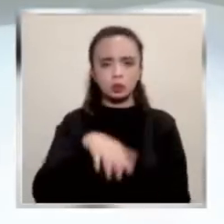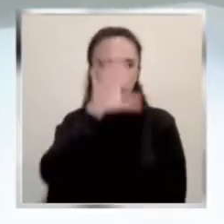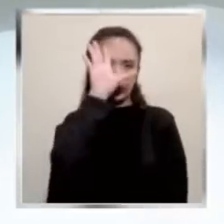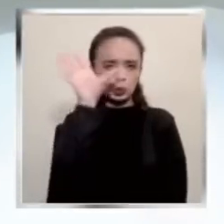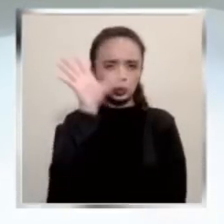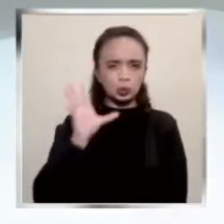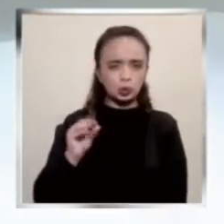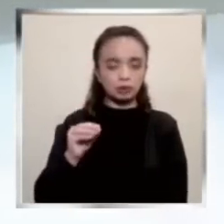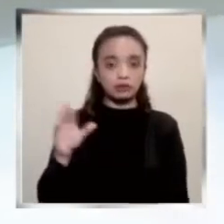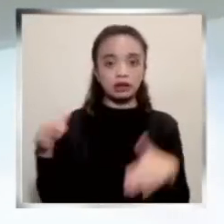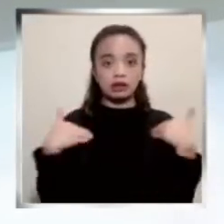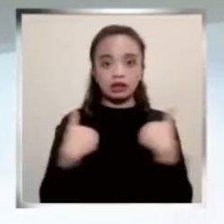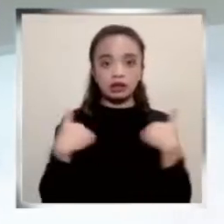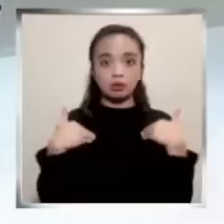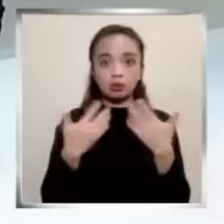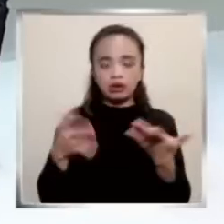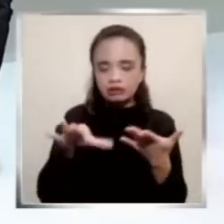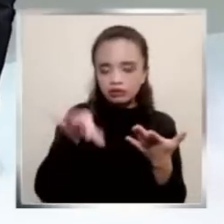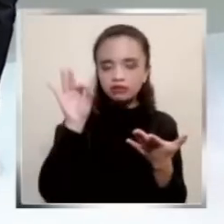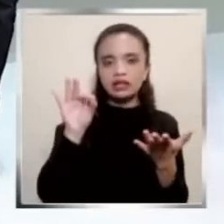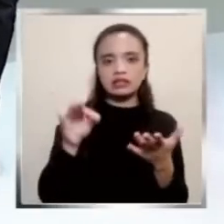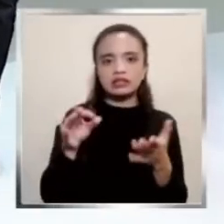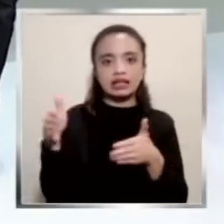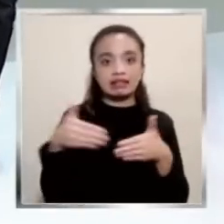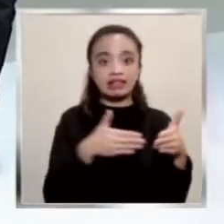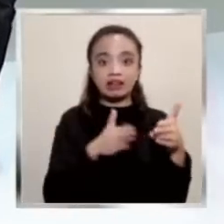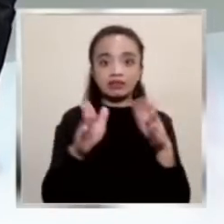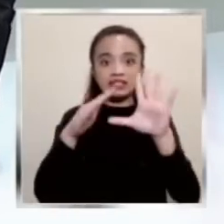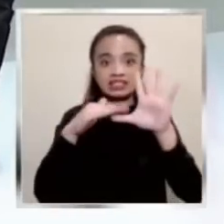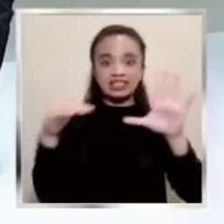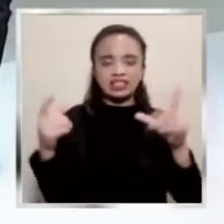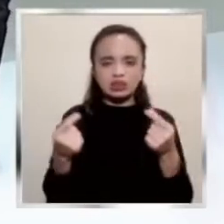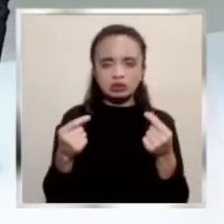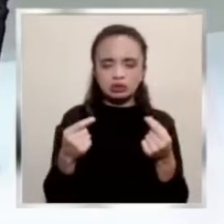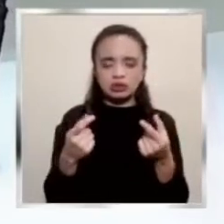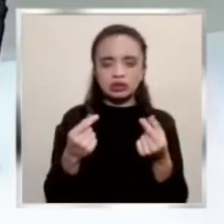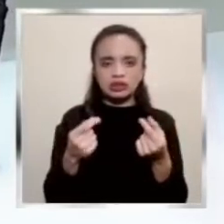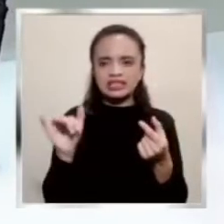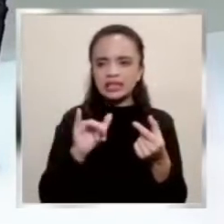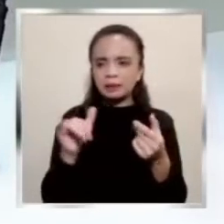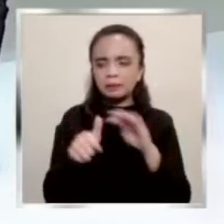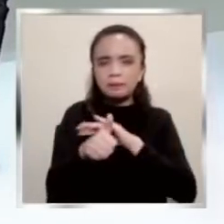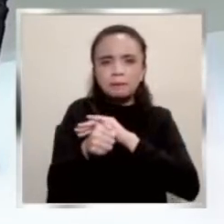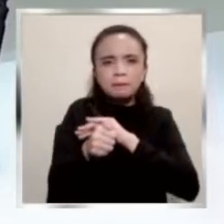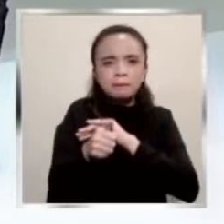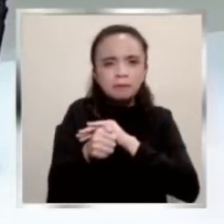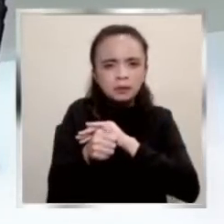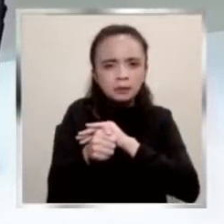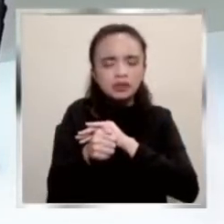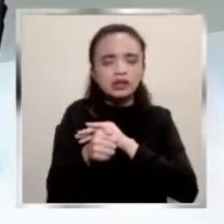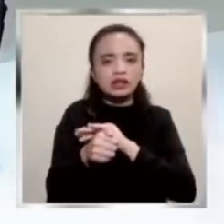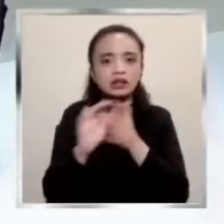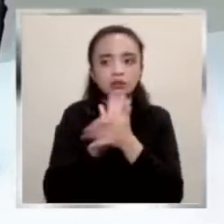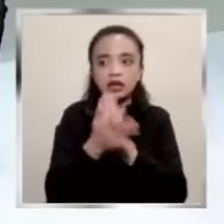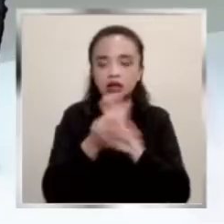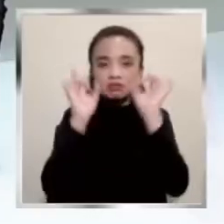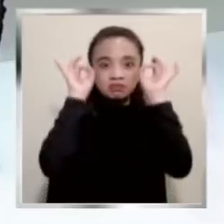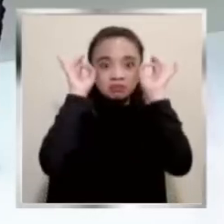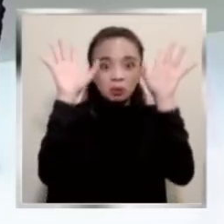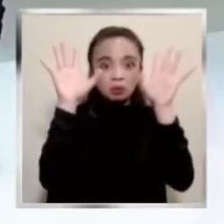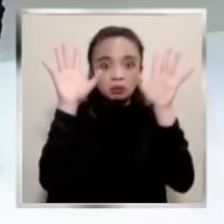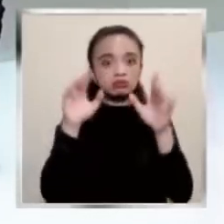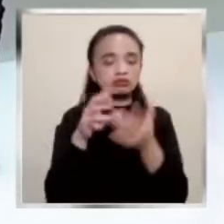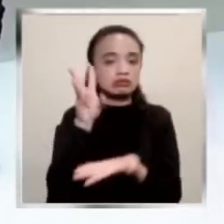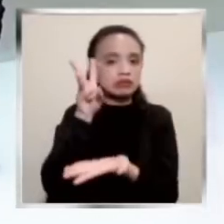nalambat sa isang ilog sa La Union na kung babagal-bagal daw silang parang pagong, magiging banta sa kanilang kapaligiran. Ano